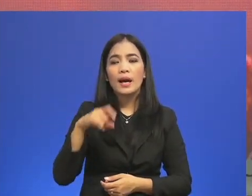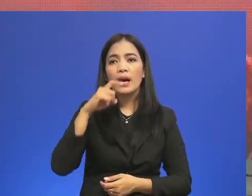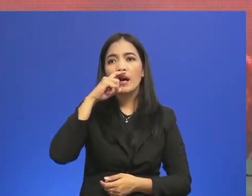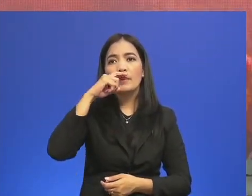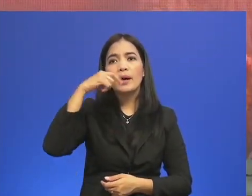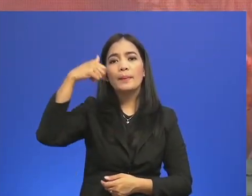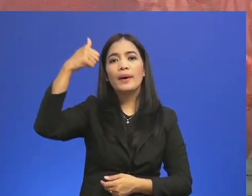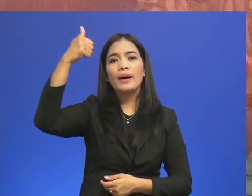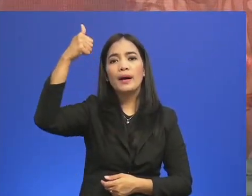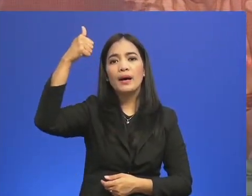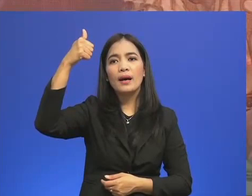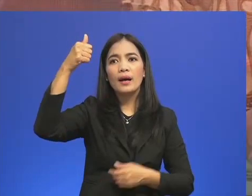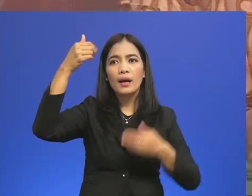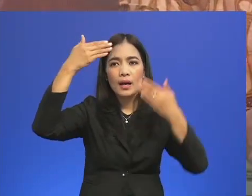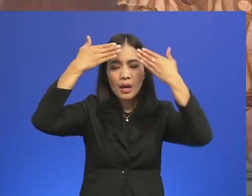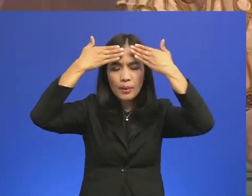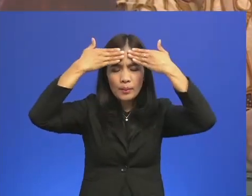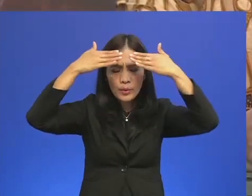Ya Bapa,